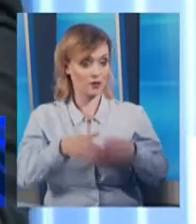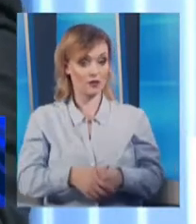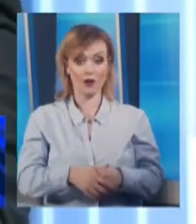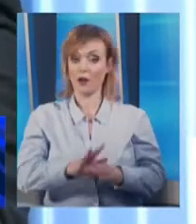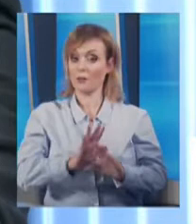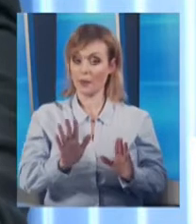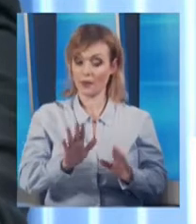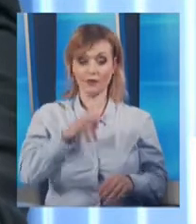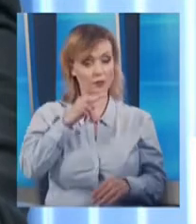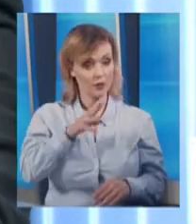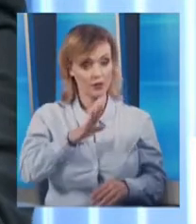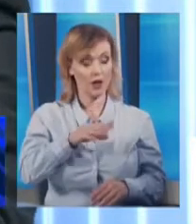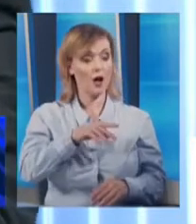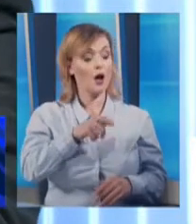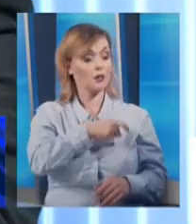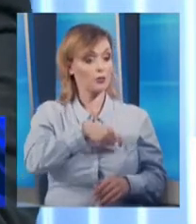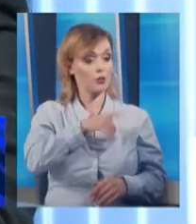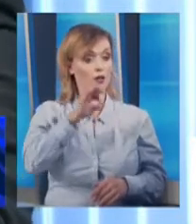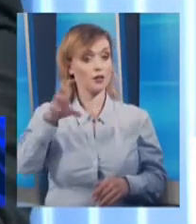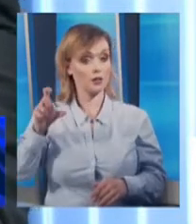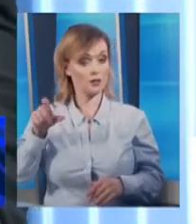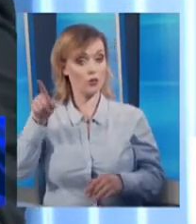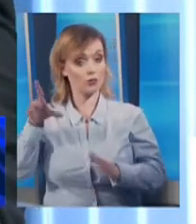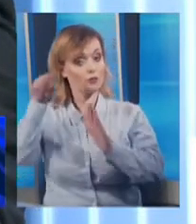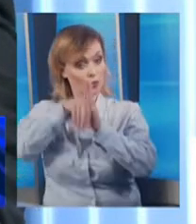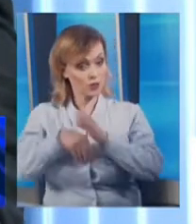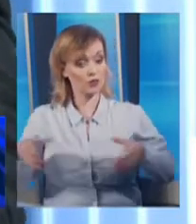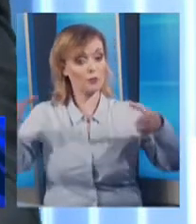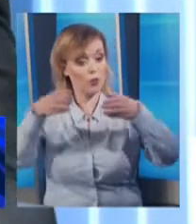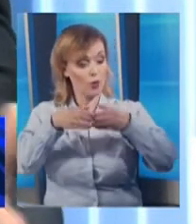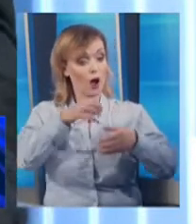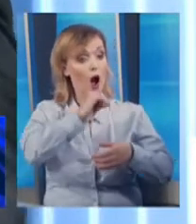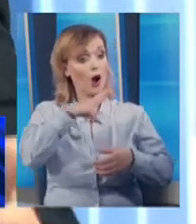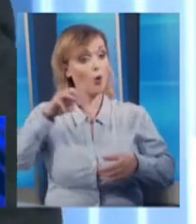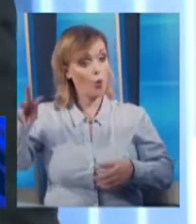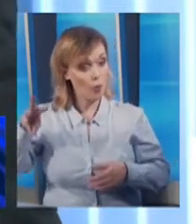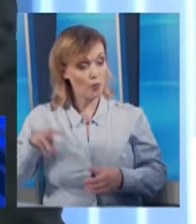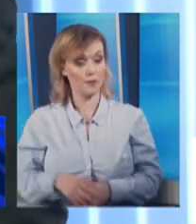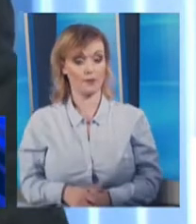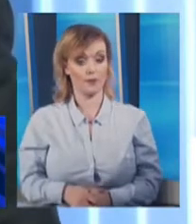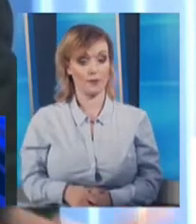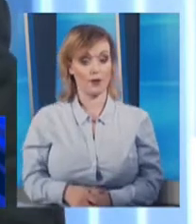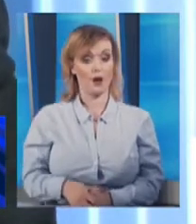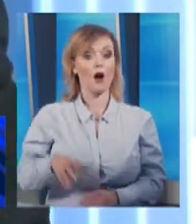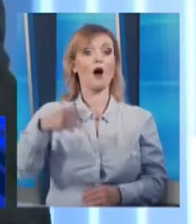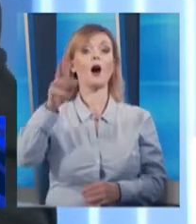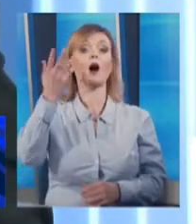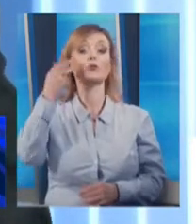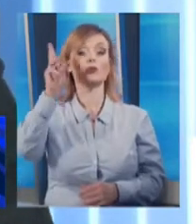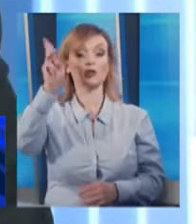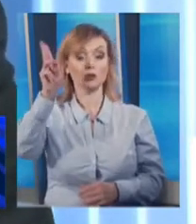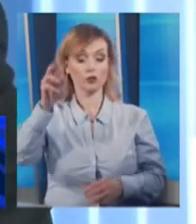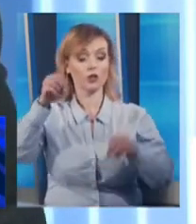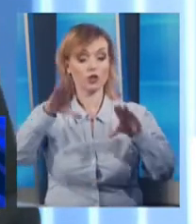cadrul... Repet, domnul Reniță este parte a blocului acum. Domnul Reniță, atunci când cineva a hotărât să facă două fracțiuni,